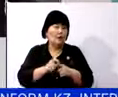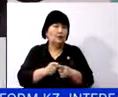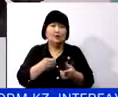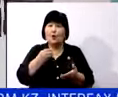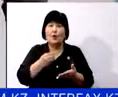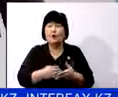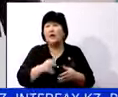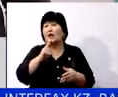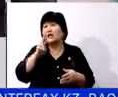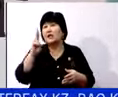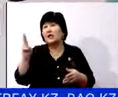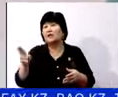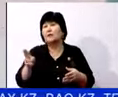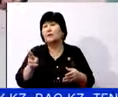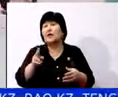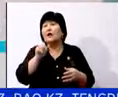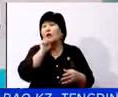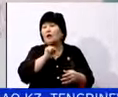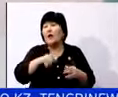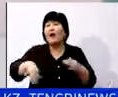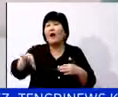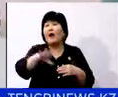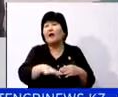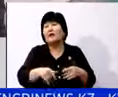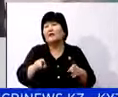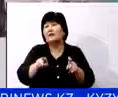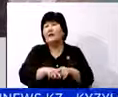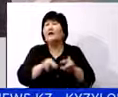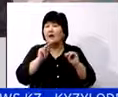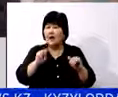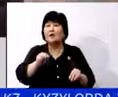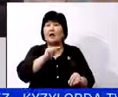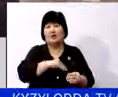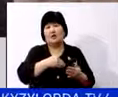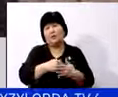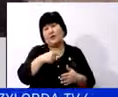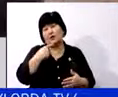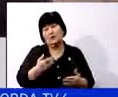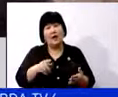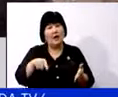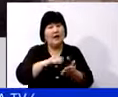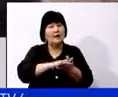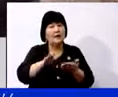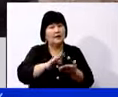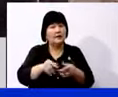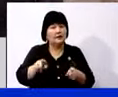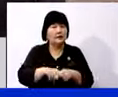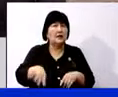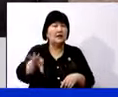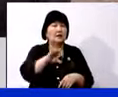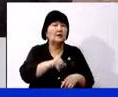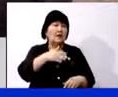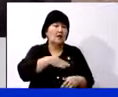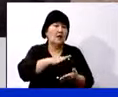ұлағаты ешкімнің ала жібін аттама, айналаңа масыл болмай адал еңбек ет деп тұр. Қала тазалығымен қатар жан дүниесінің